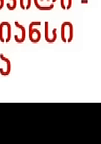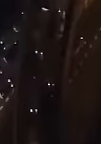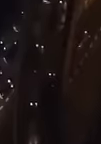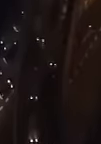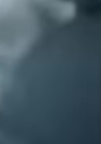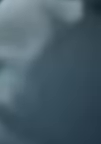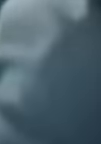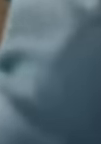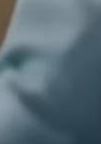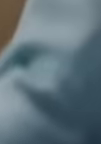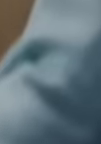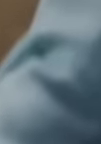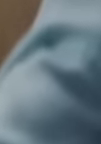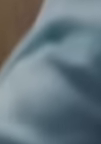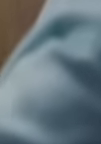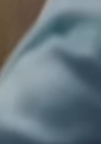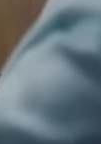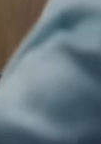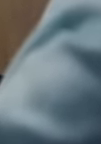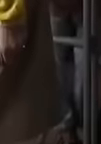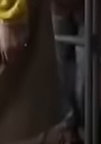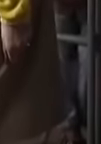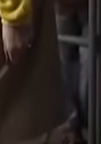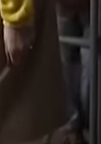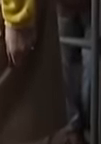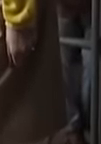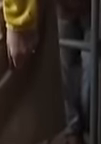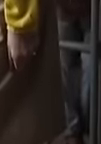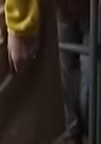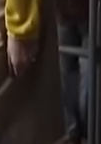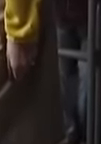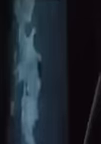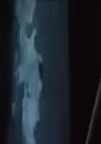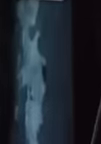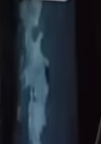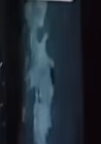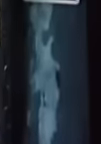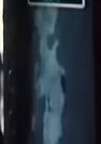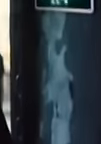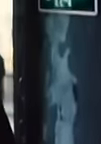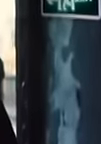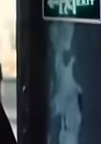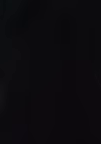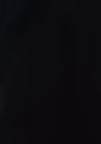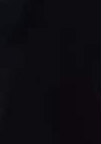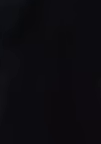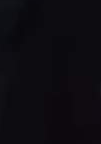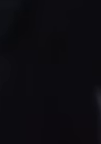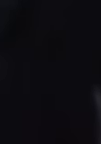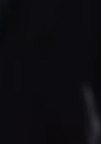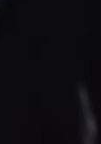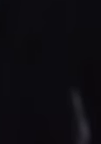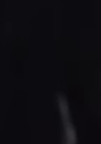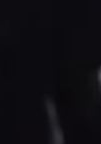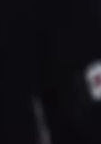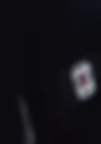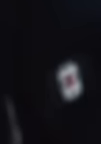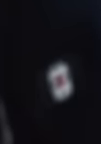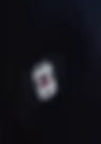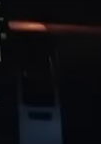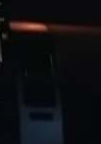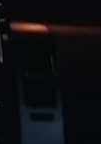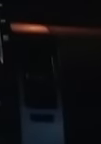შემოხაზერვიანი. ადამიანს აქვს საკუთარი თავისუფლება, ხოლო საკუთარი სხვაზე უფლების წყურვილი რომ არა, ძალადობაც არ